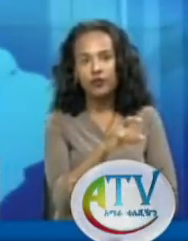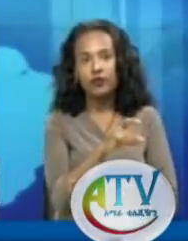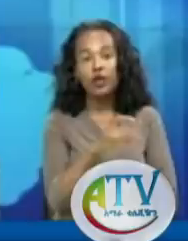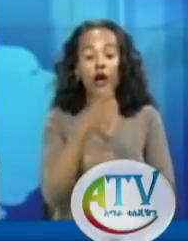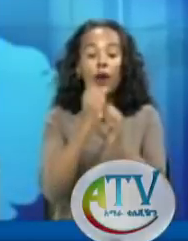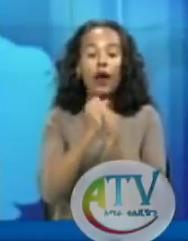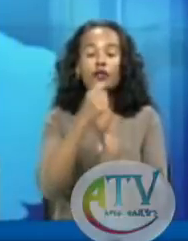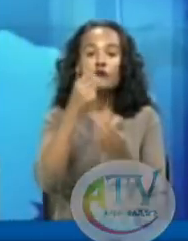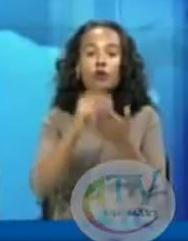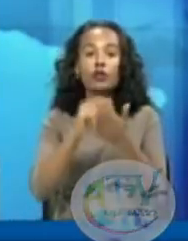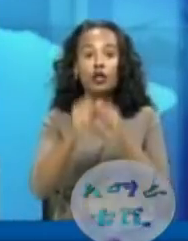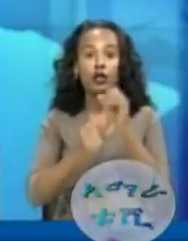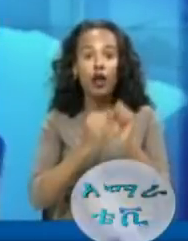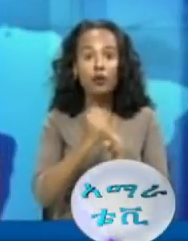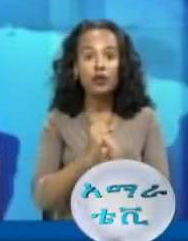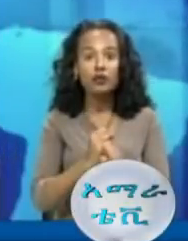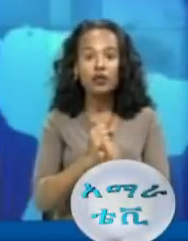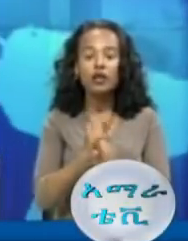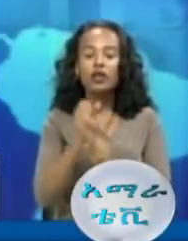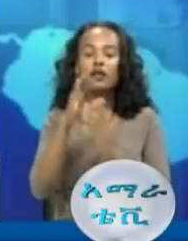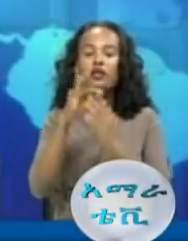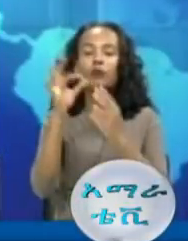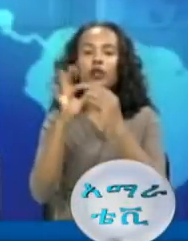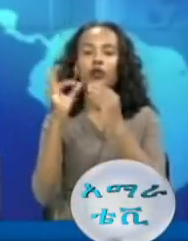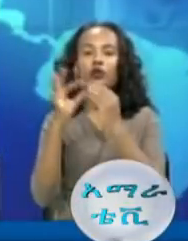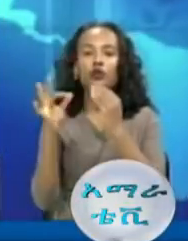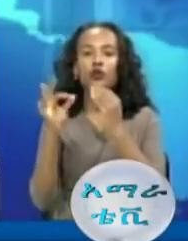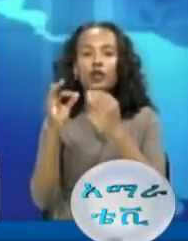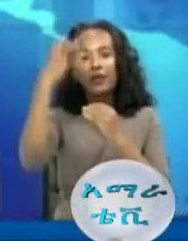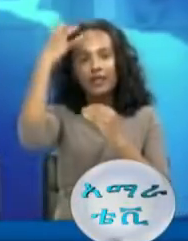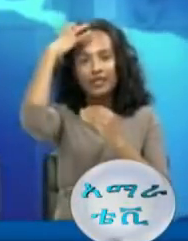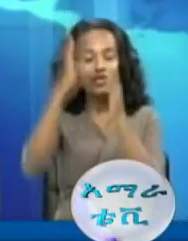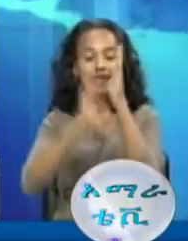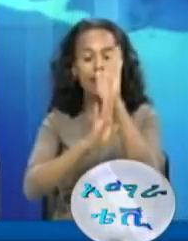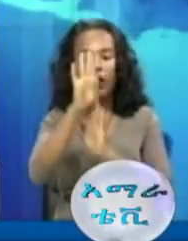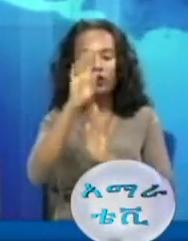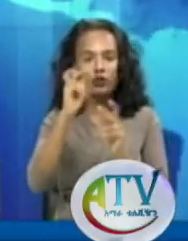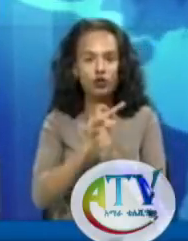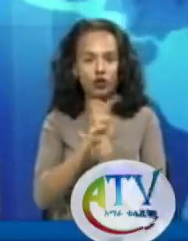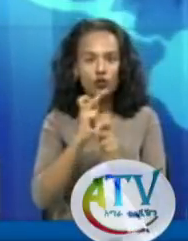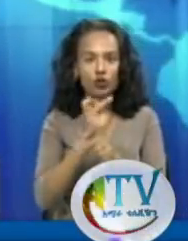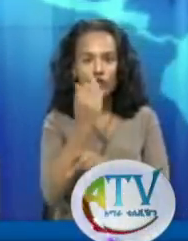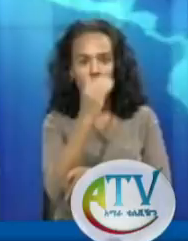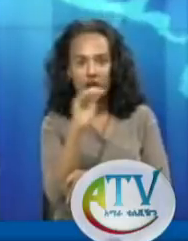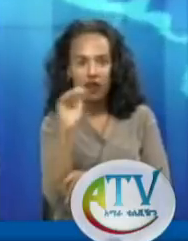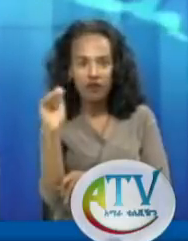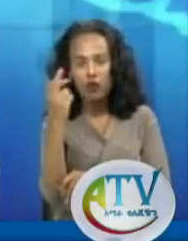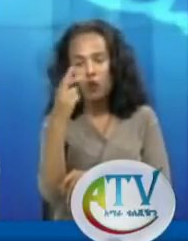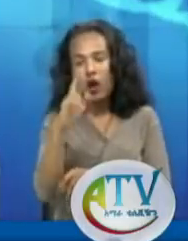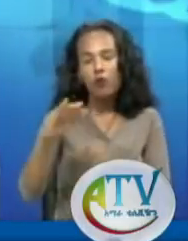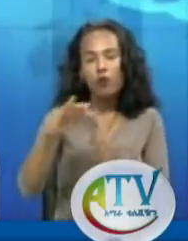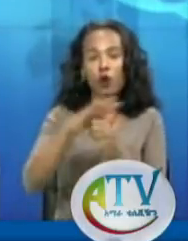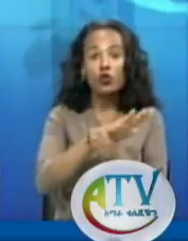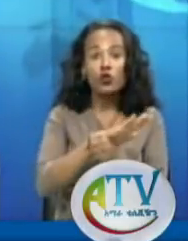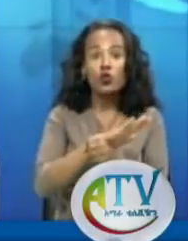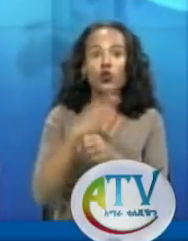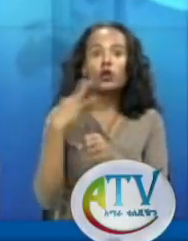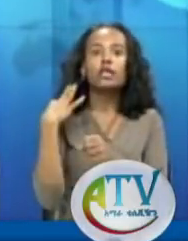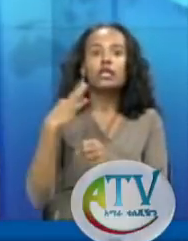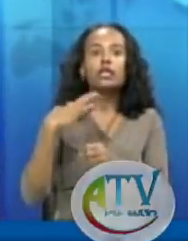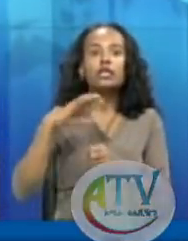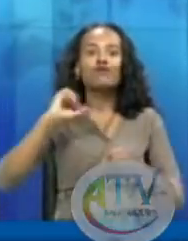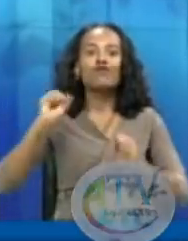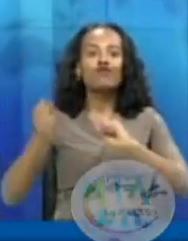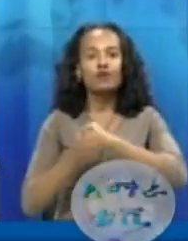በያዝነው የበጀት ዓመት የተመረጡ የመንግስት የልማት ድርጅቶችን በከፊል ወይንም በሙሉ ወደ ግል